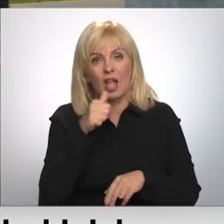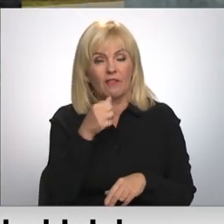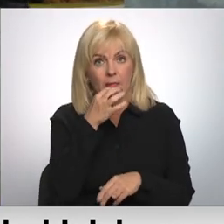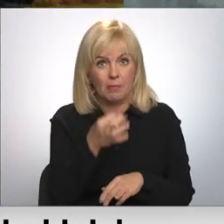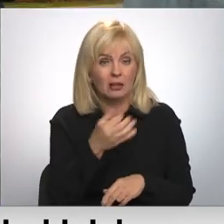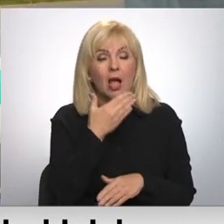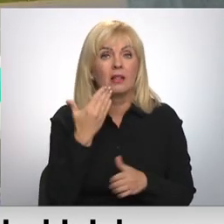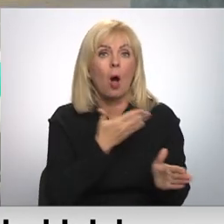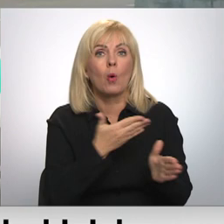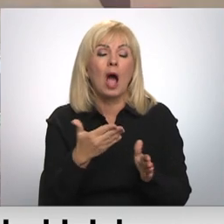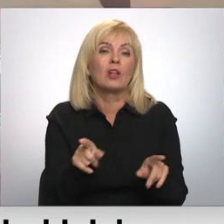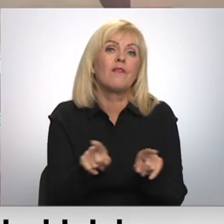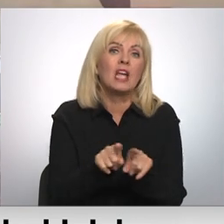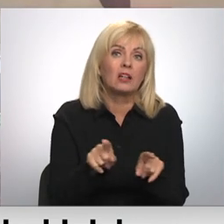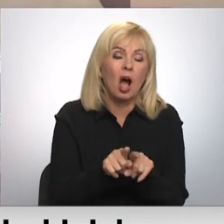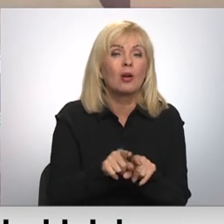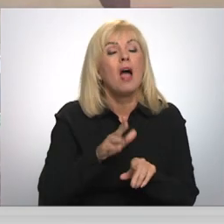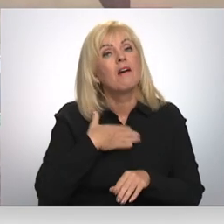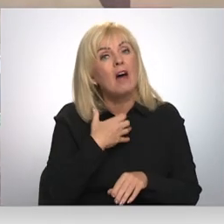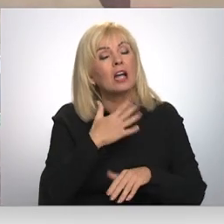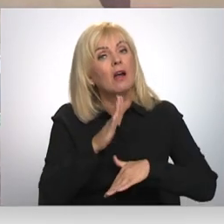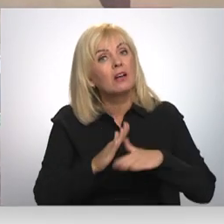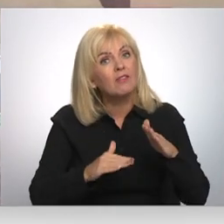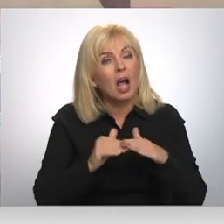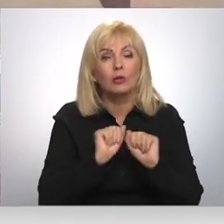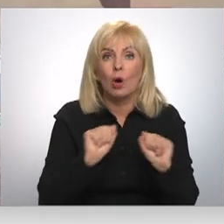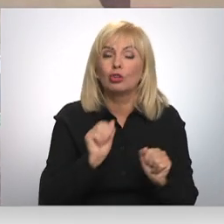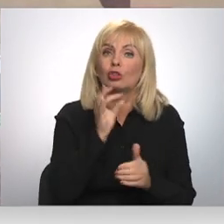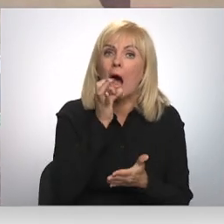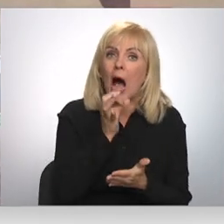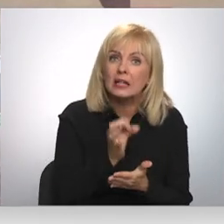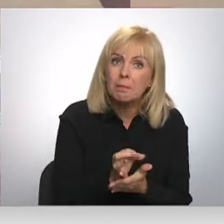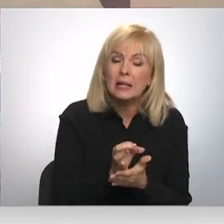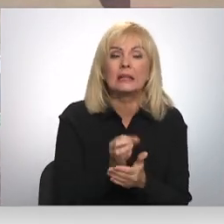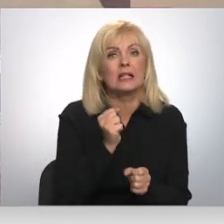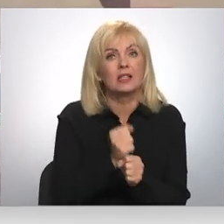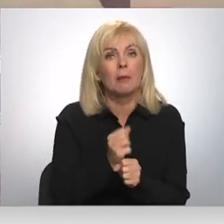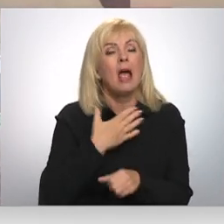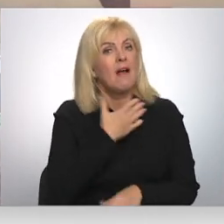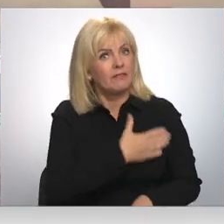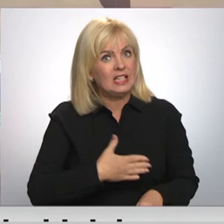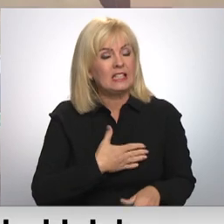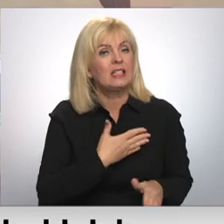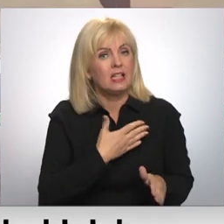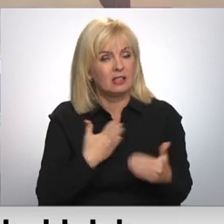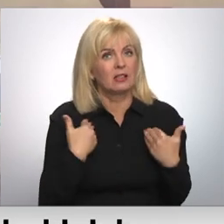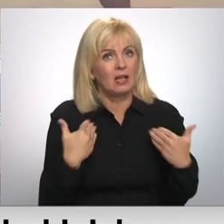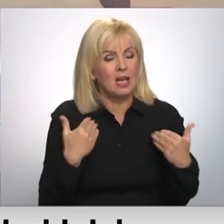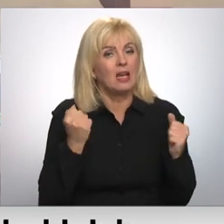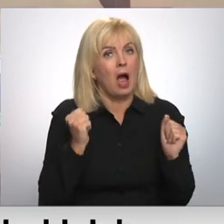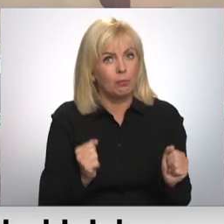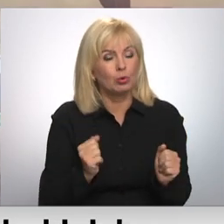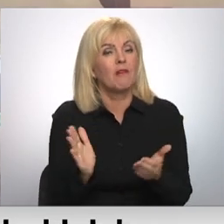ņemt arī jebkuru darbā, jo tomēr kvalitāte ir ienodrošina, tas tomēr ir atbildīgs darbs, ir jābūt fiziski labi sagatavotiem, tāpat pēc likuma ir jābūt vismaz vidējai